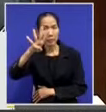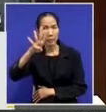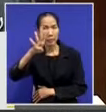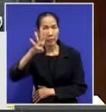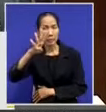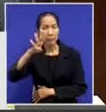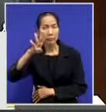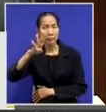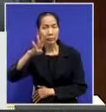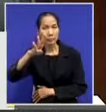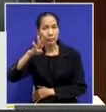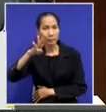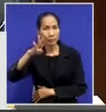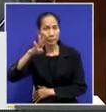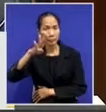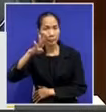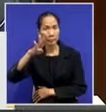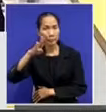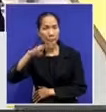ทักษ